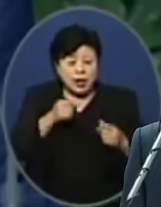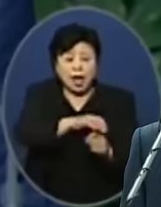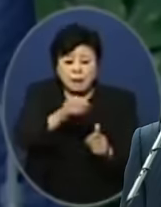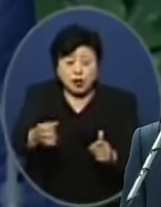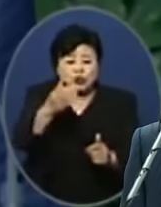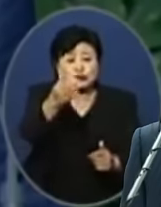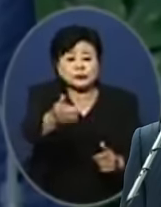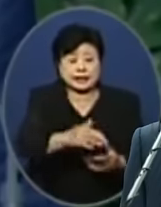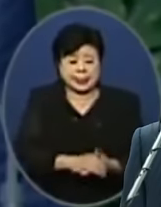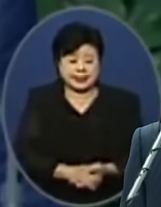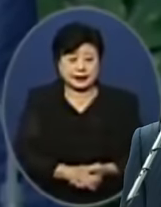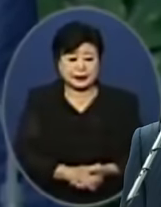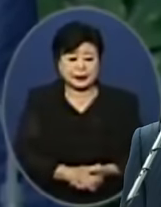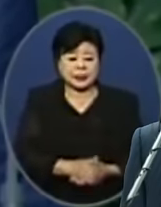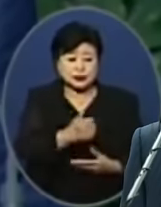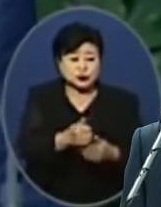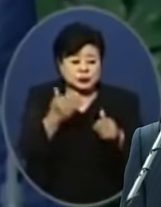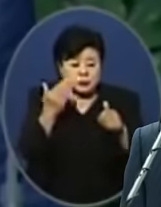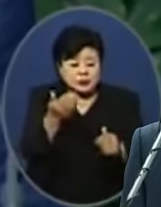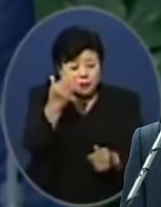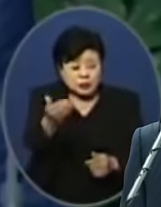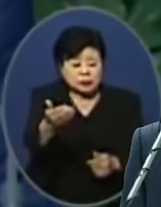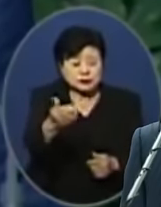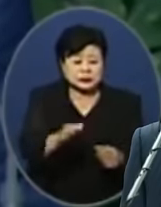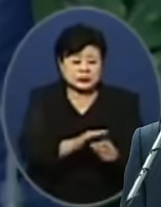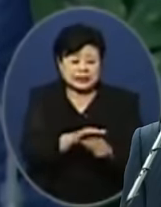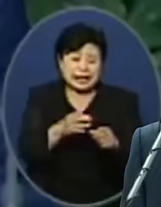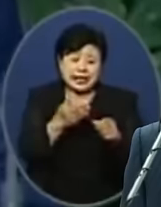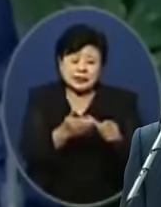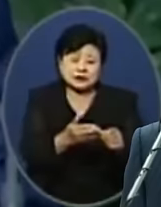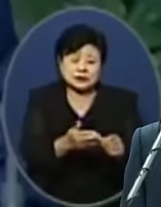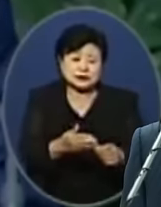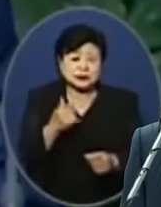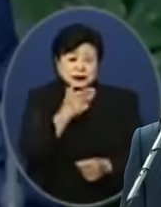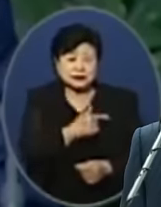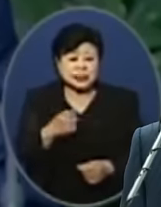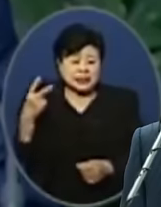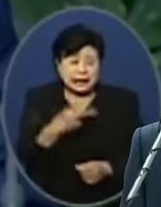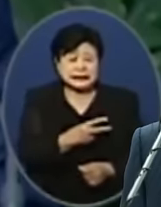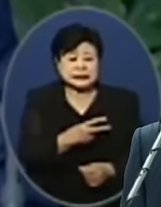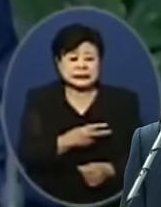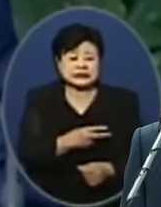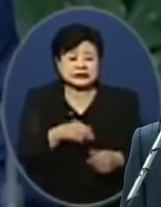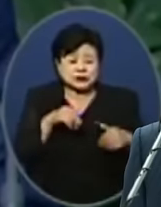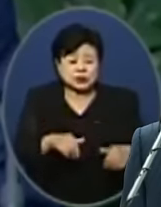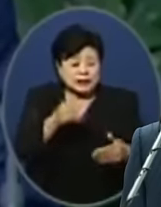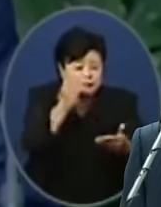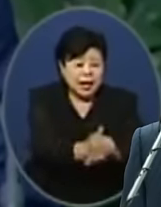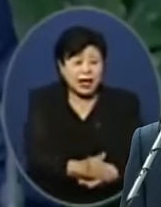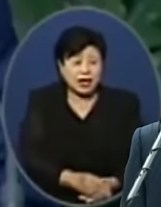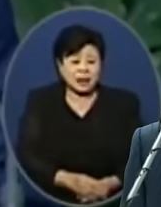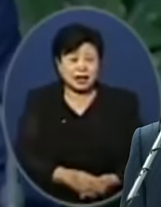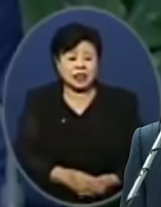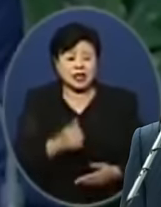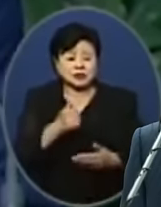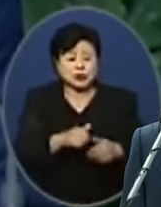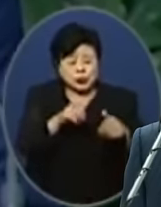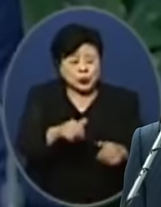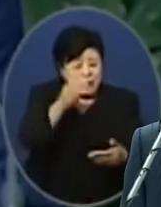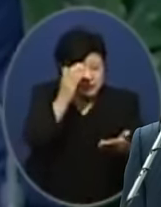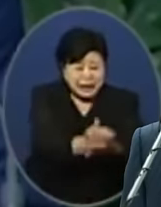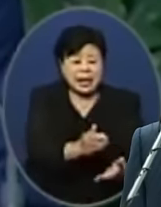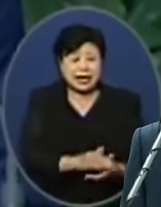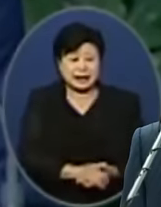것입니다. 주님께서는 여러분을 얼마나 사랑하는지 다시는 그 고통 당하지 마라. 다시는 죄의 노예 되지